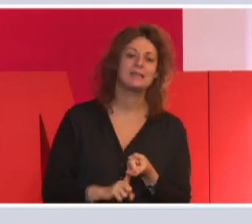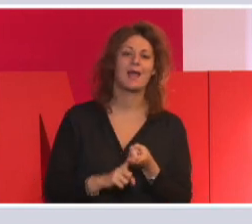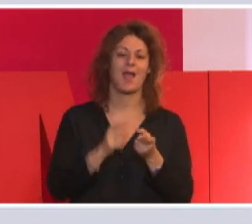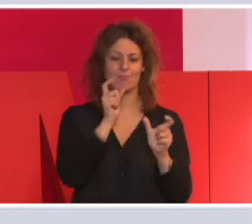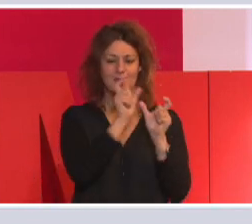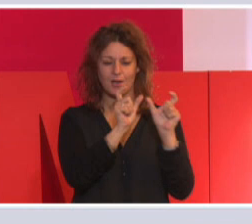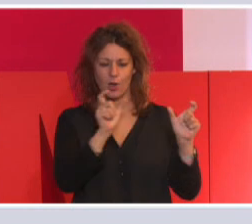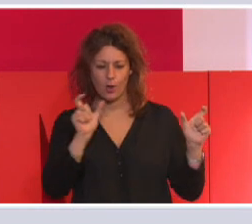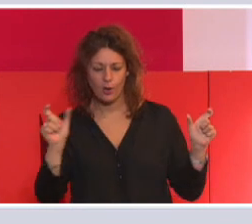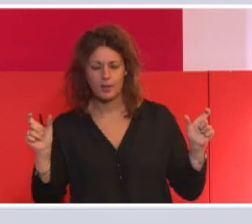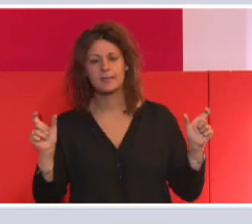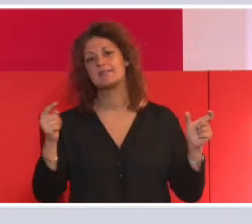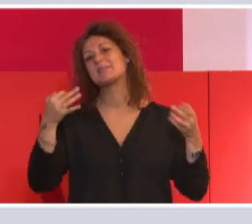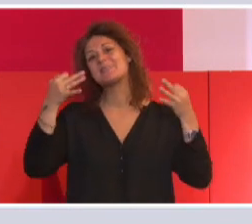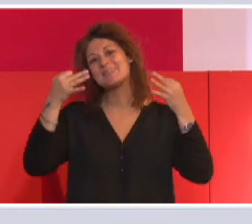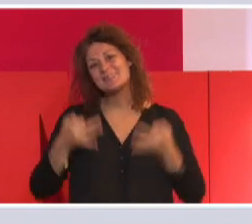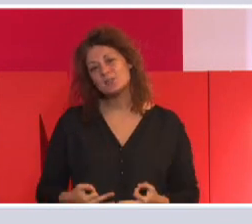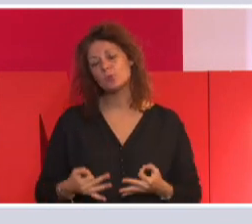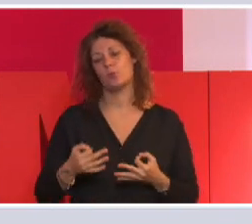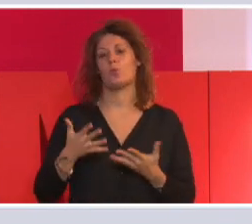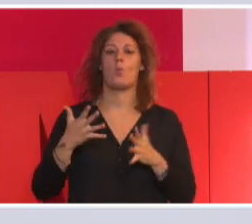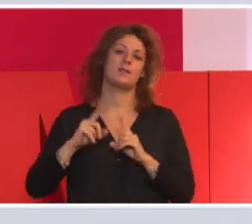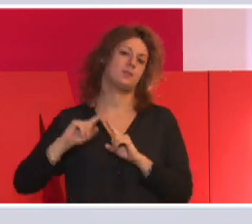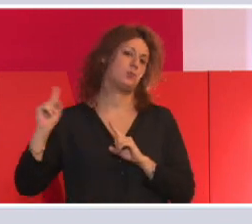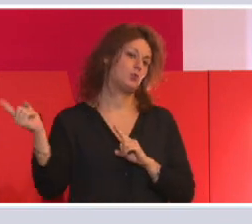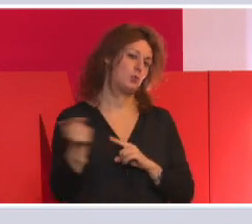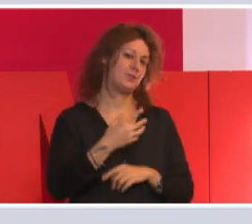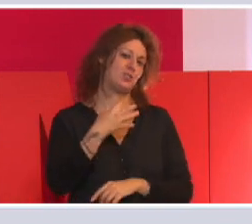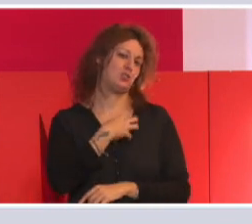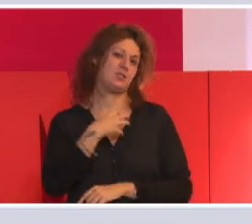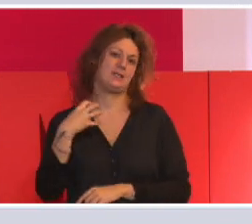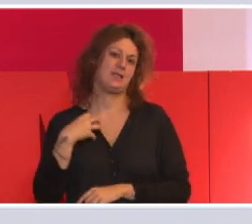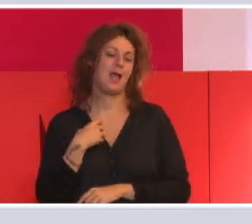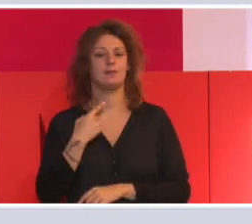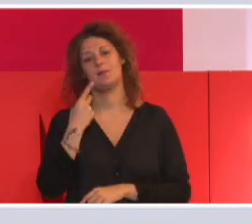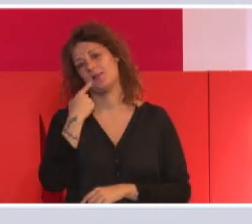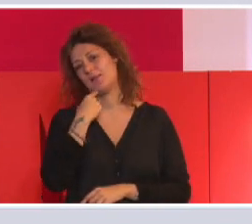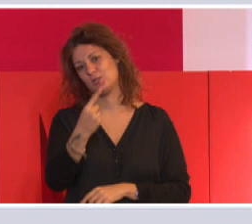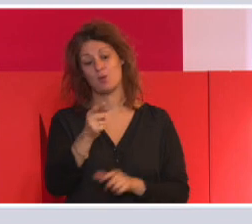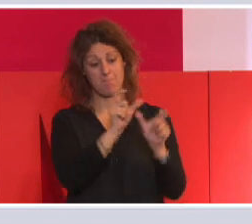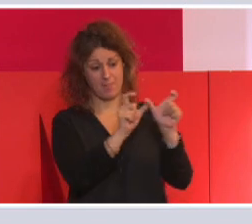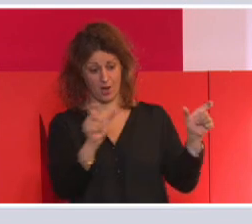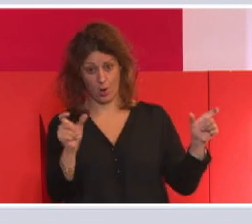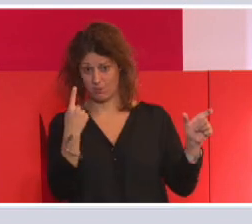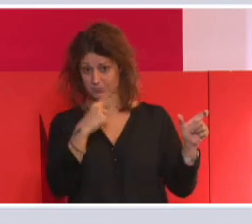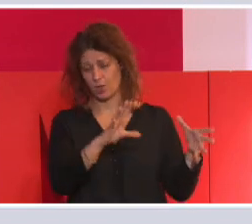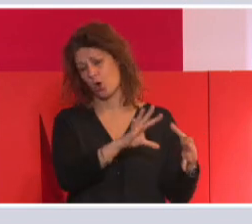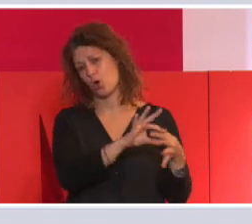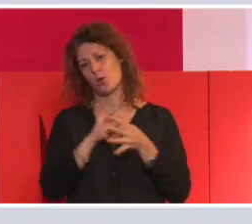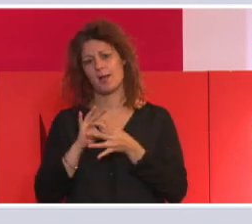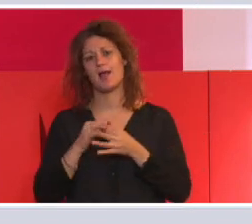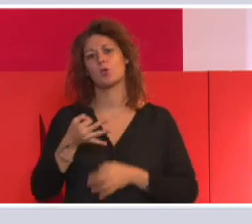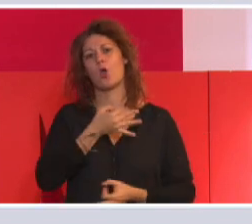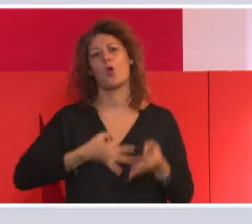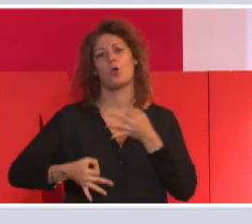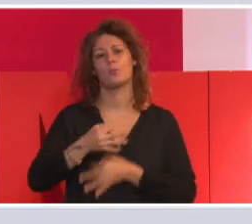party e deve essere di una fantasiosa in altezza direbbe ossitocina cioè l'attore